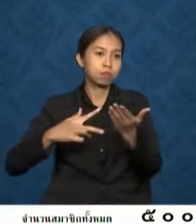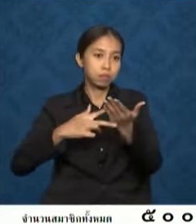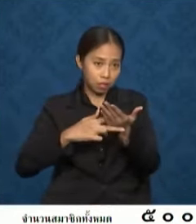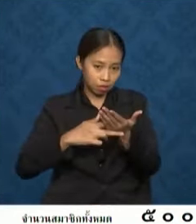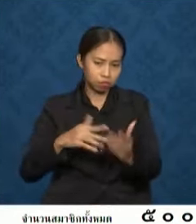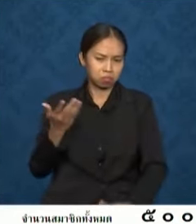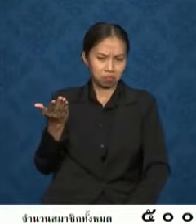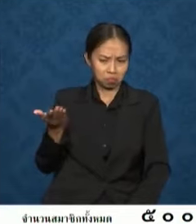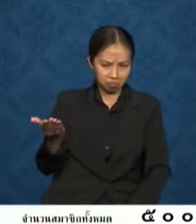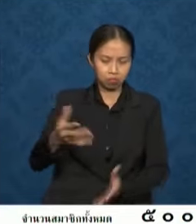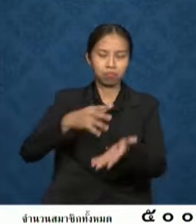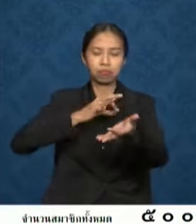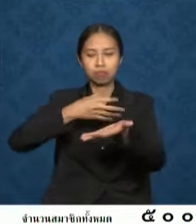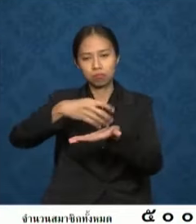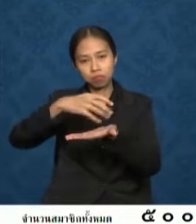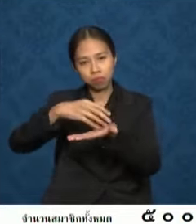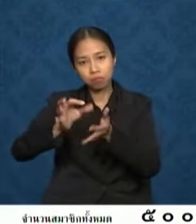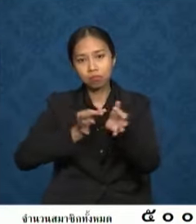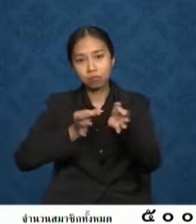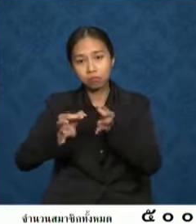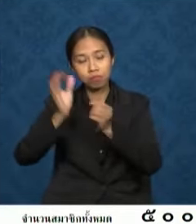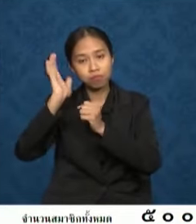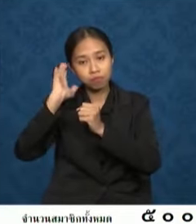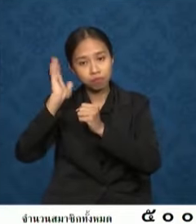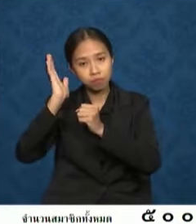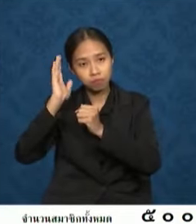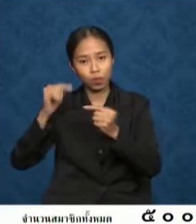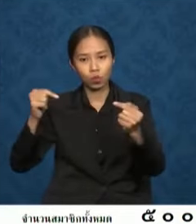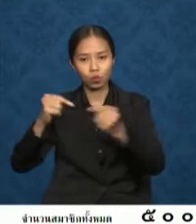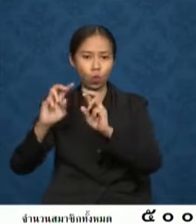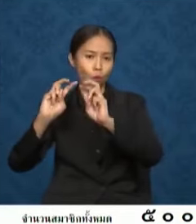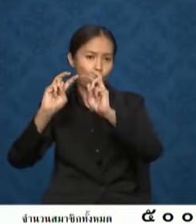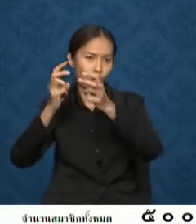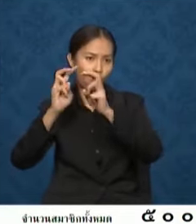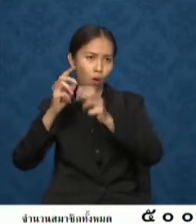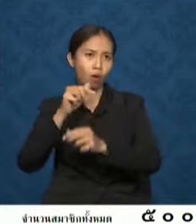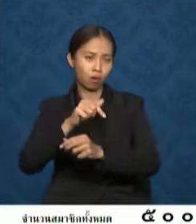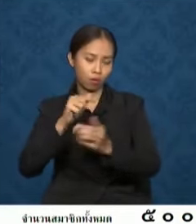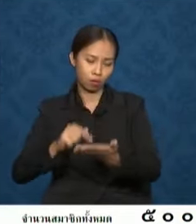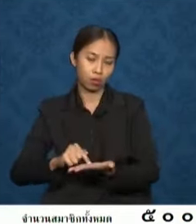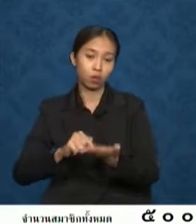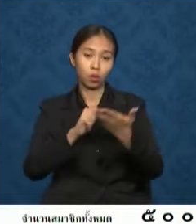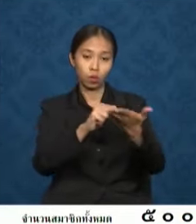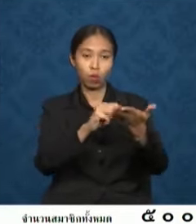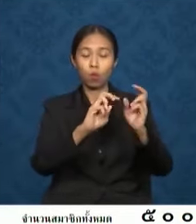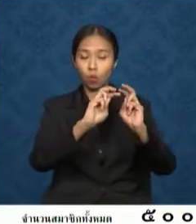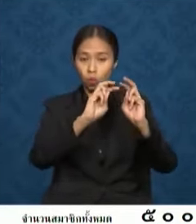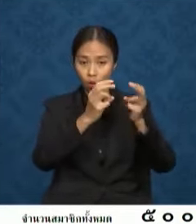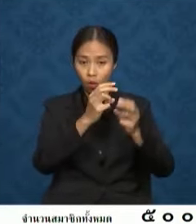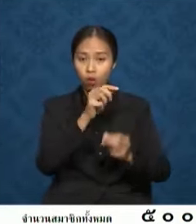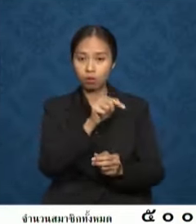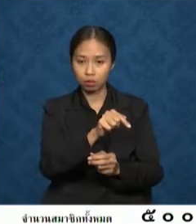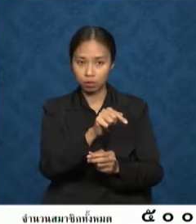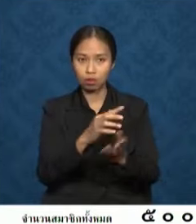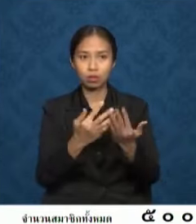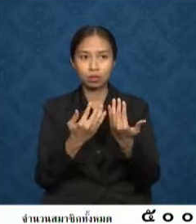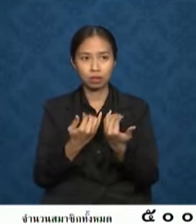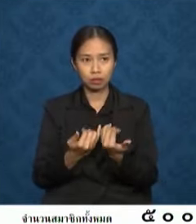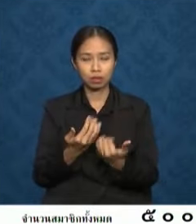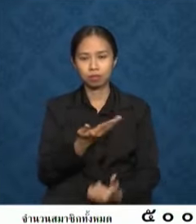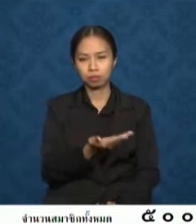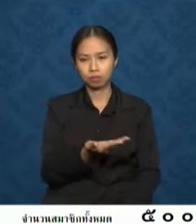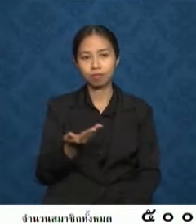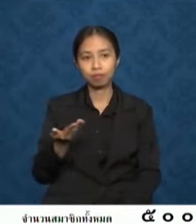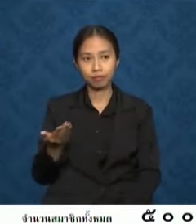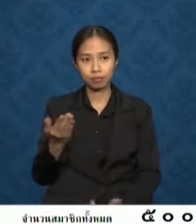ได้ประท้วงผู้ที่กำลังอภิปรายเรื่องของประเด็นนะครับในยติที่ได้ท่านเอกณัฐพร้อมพันธ